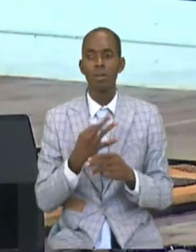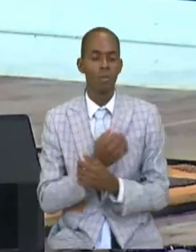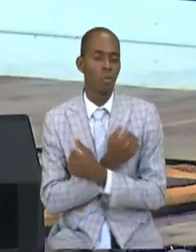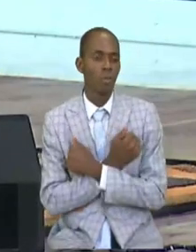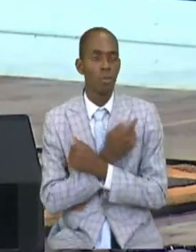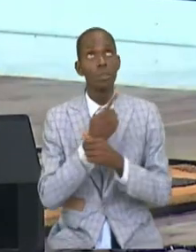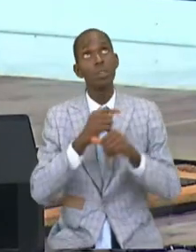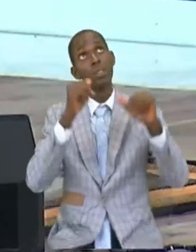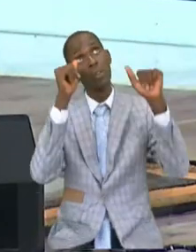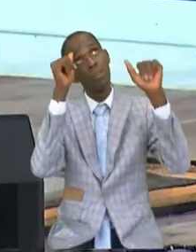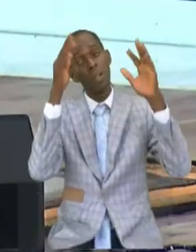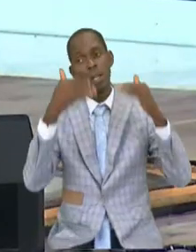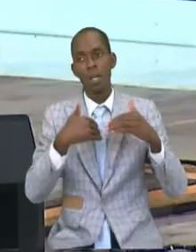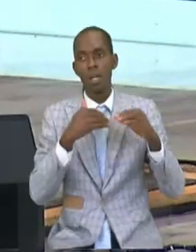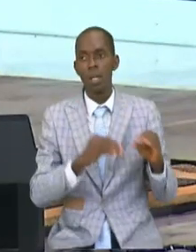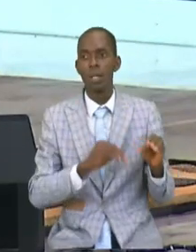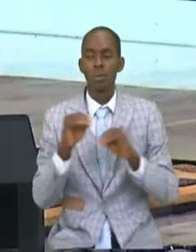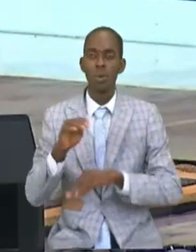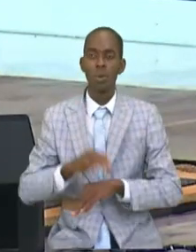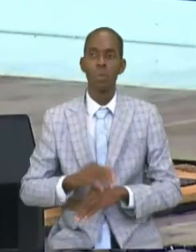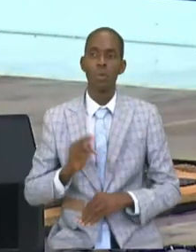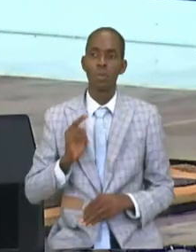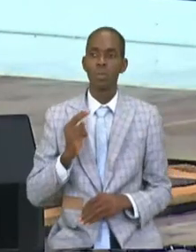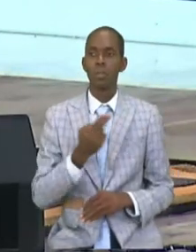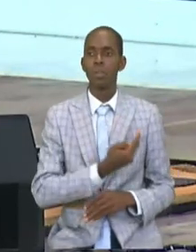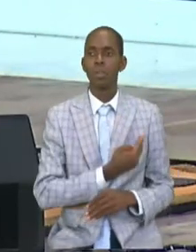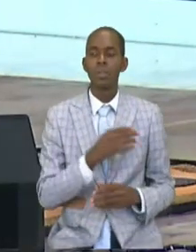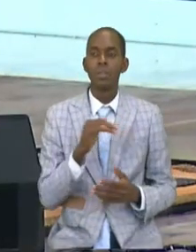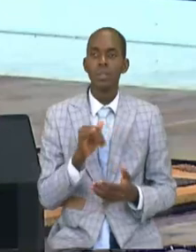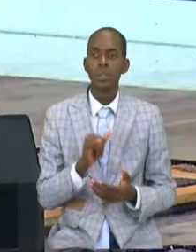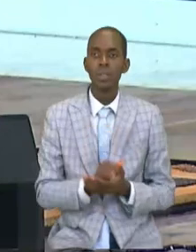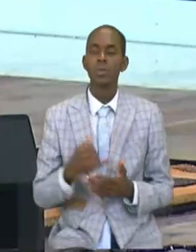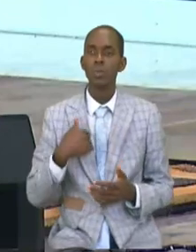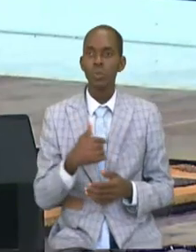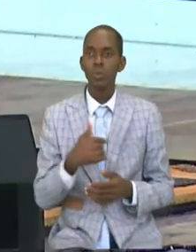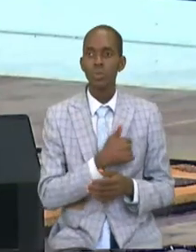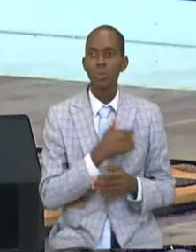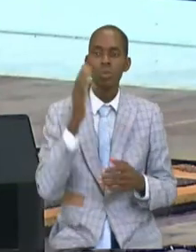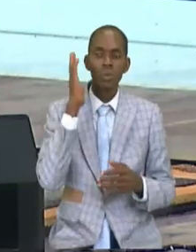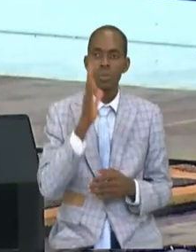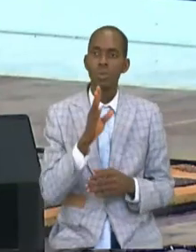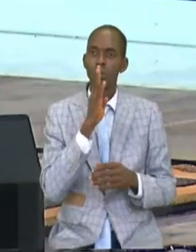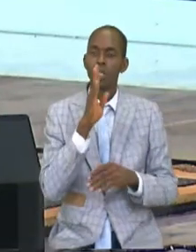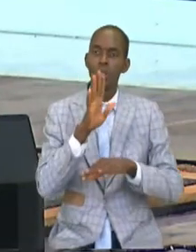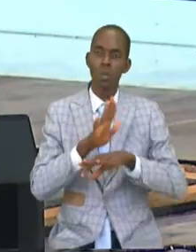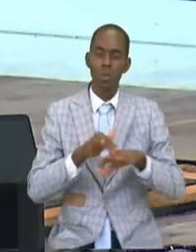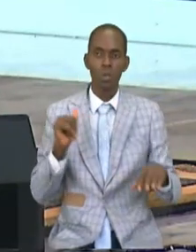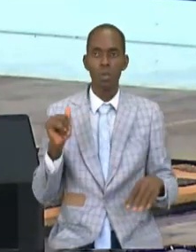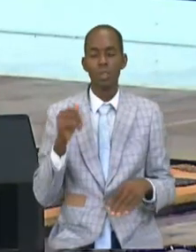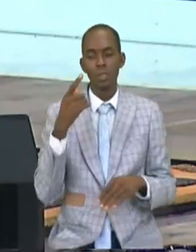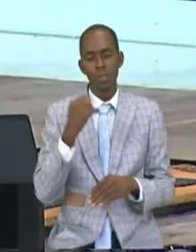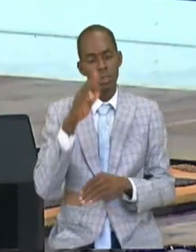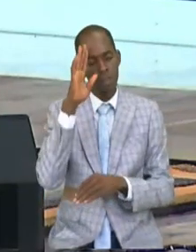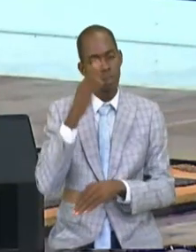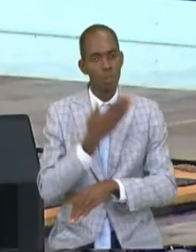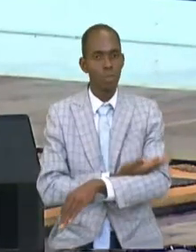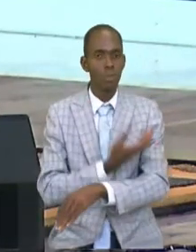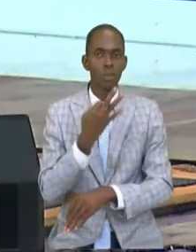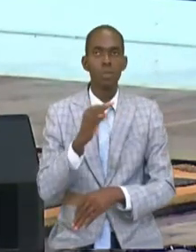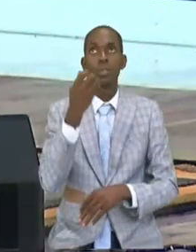le Père nous a témoigné pour que nous soyons appelés enfants